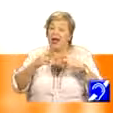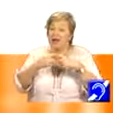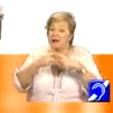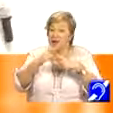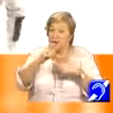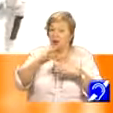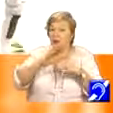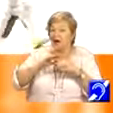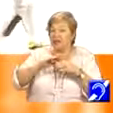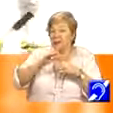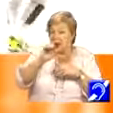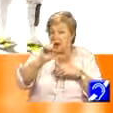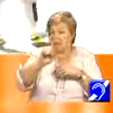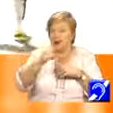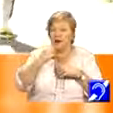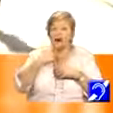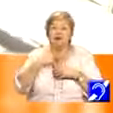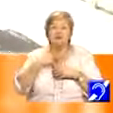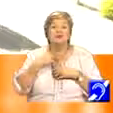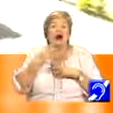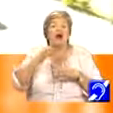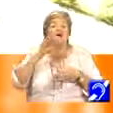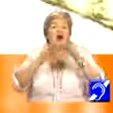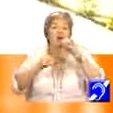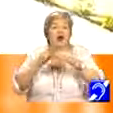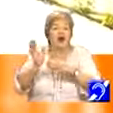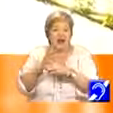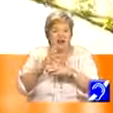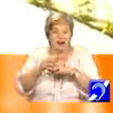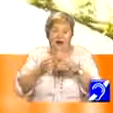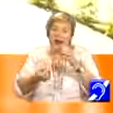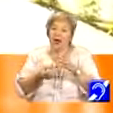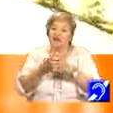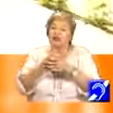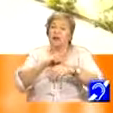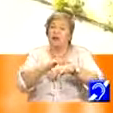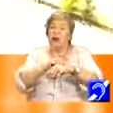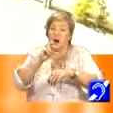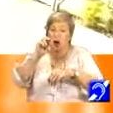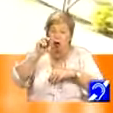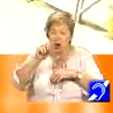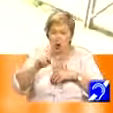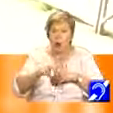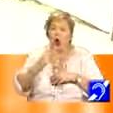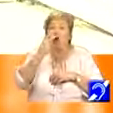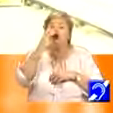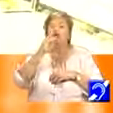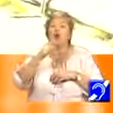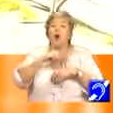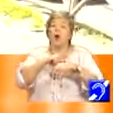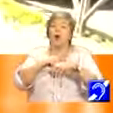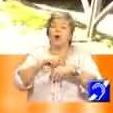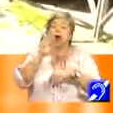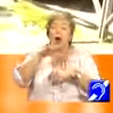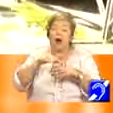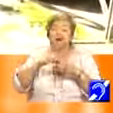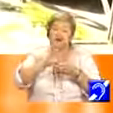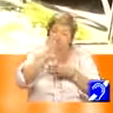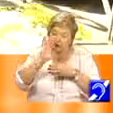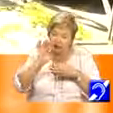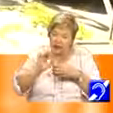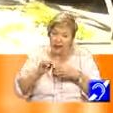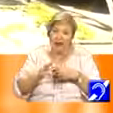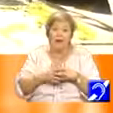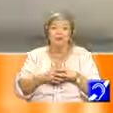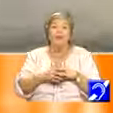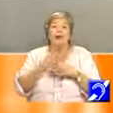de matematică din cadrul evaluării naționale a început la ora 9. 2 ore au avut la dispoziție absolvenții pentru